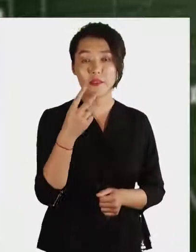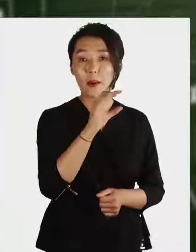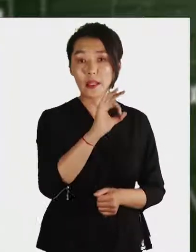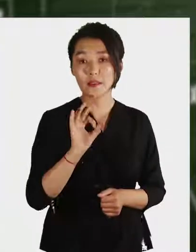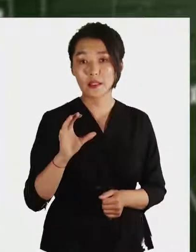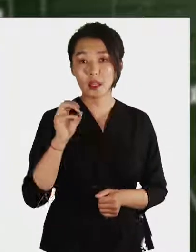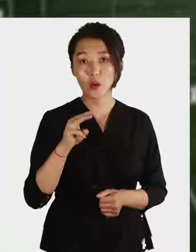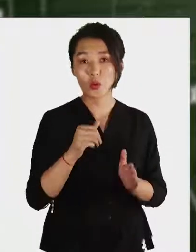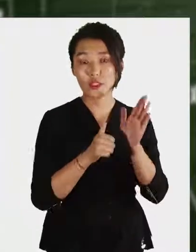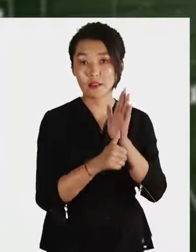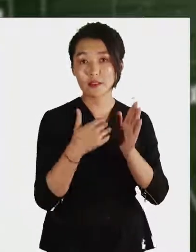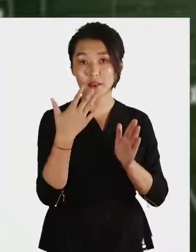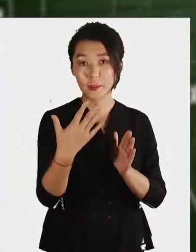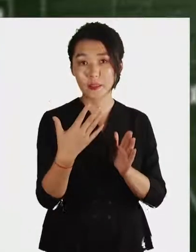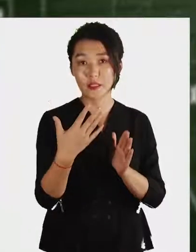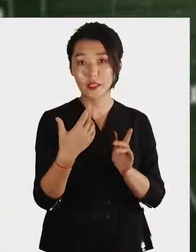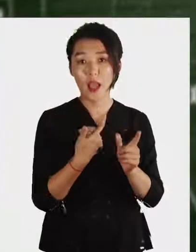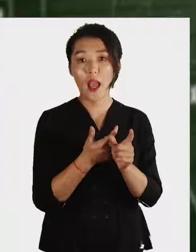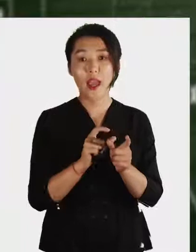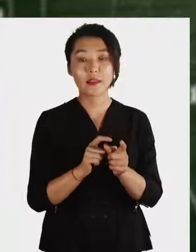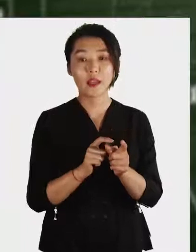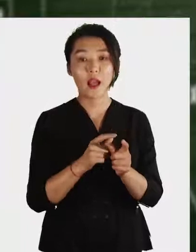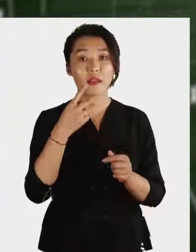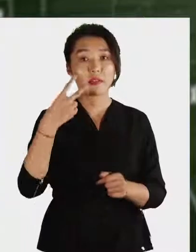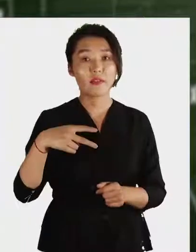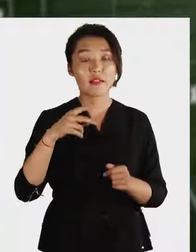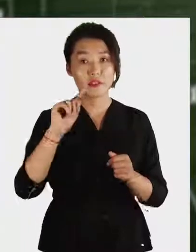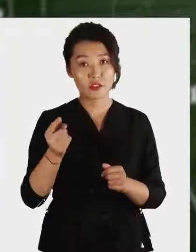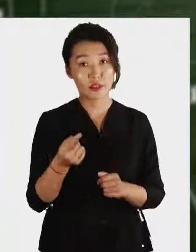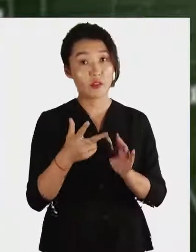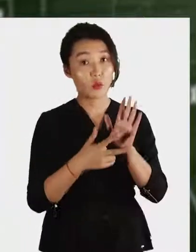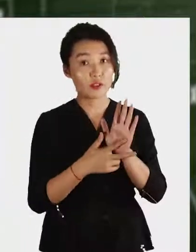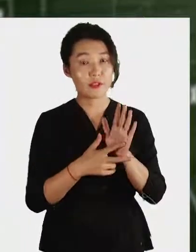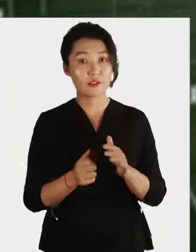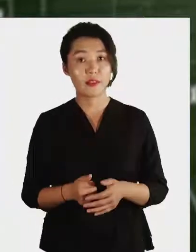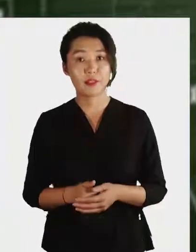32% от 65 – 20,8,